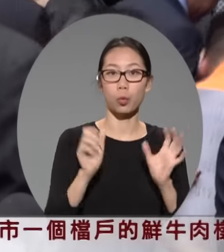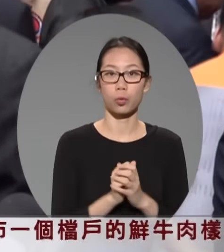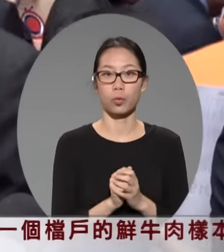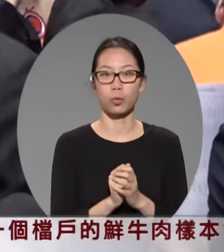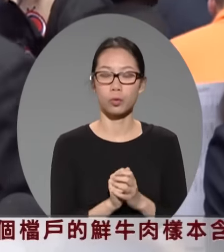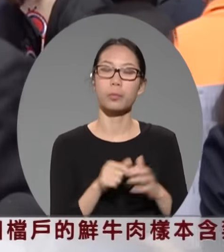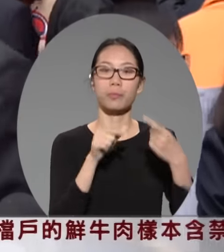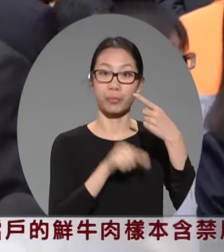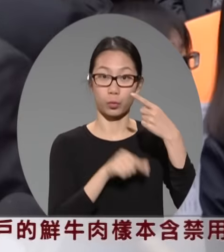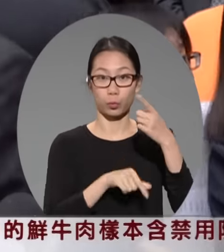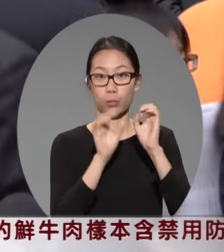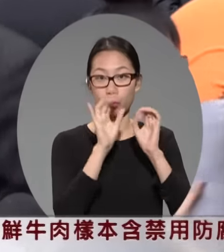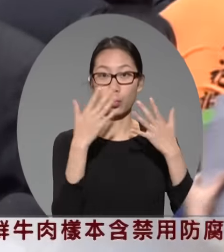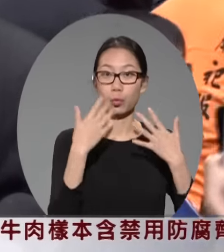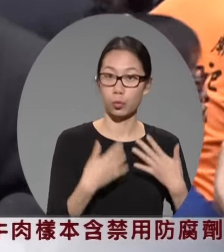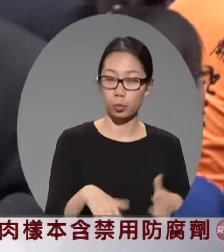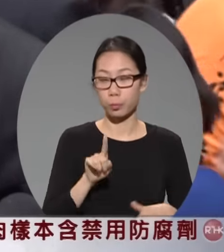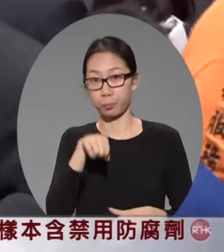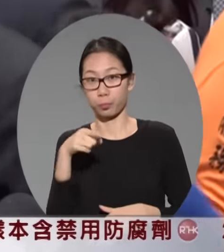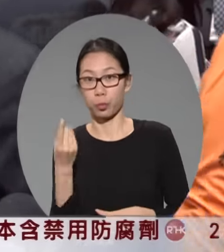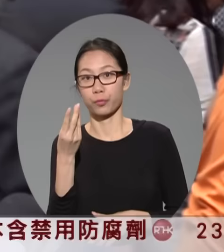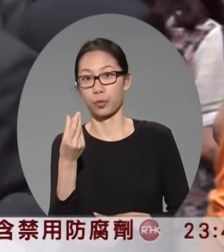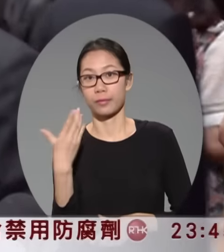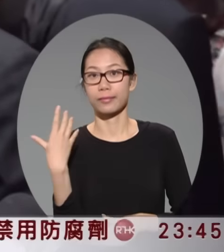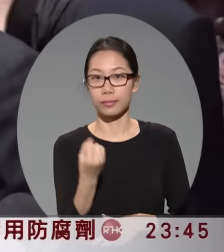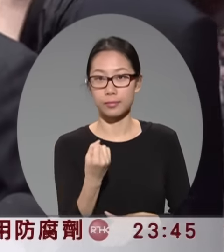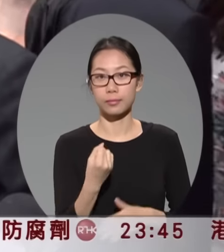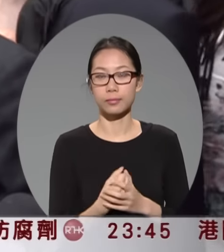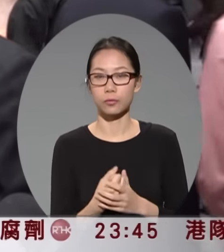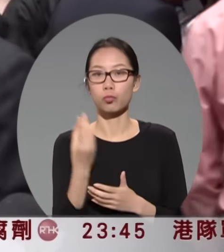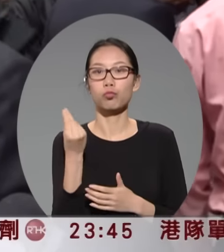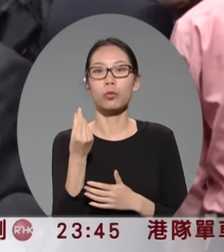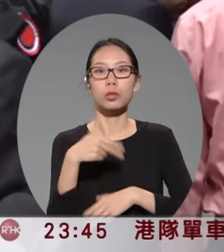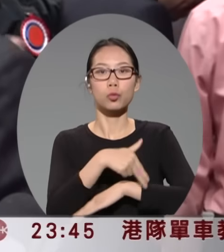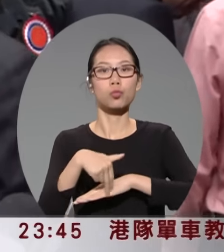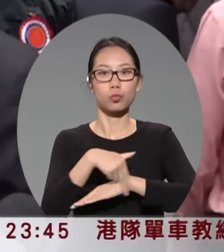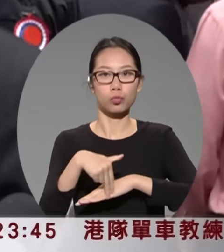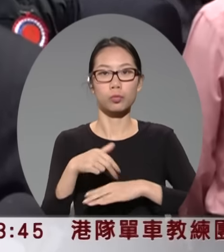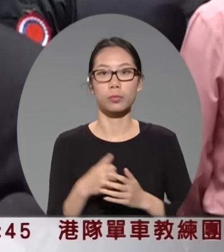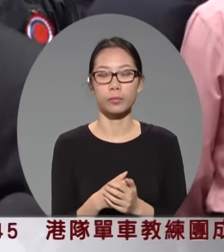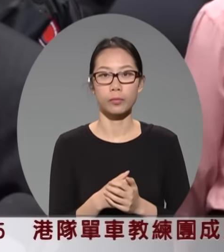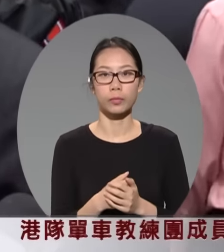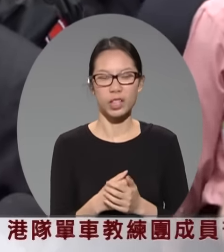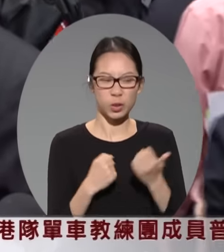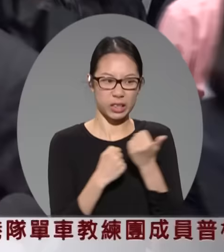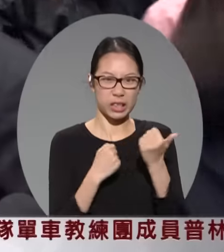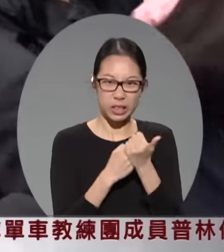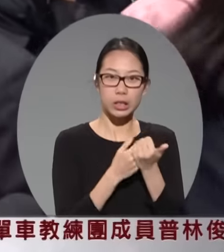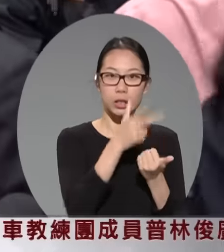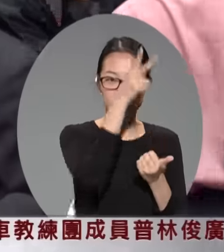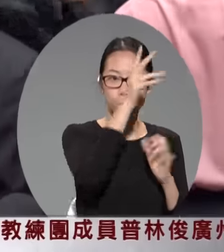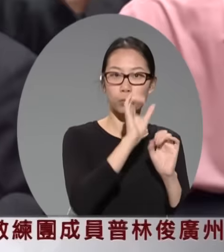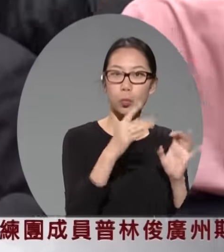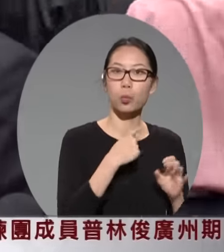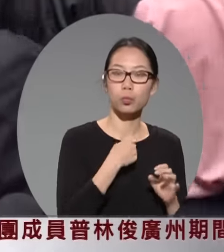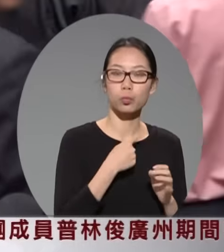告一月份發表咗之後咧，財政司司長嘅財政預算案嚟到支持施政報告裏邊一啲重大舉措